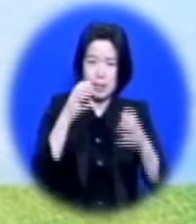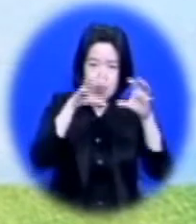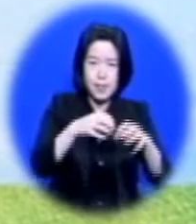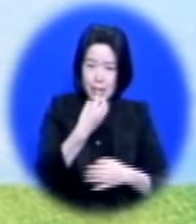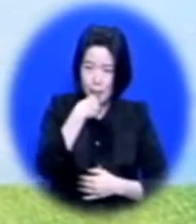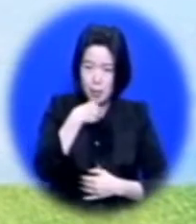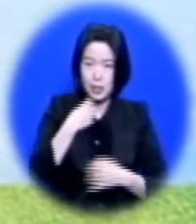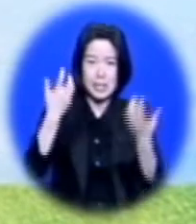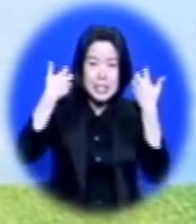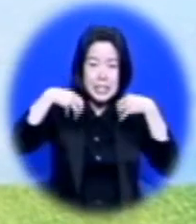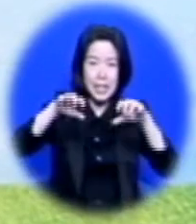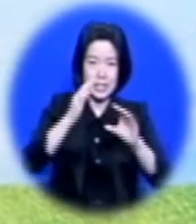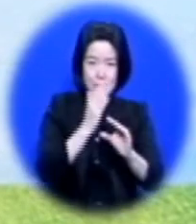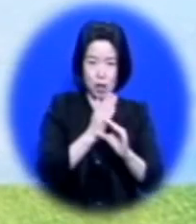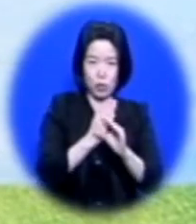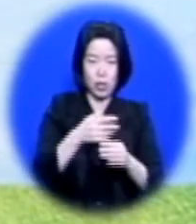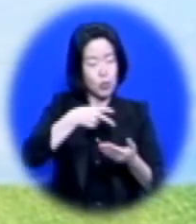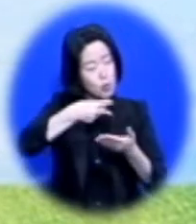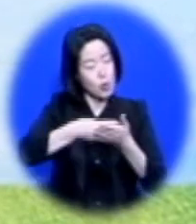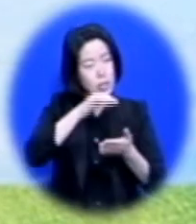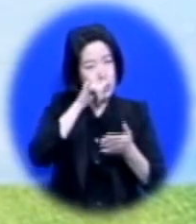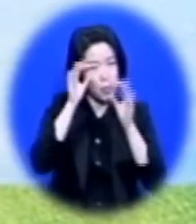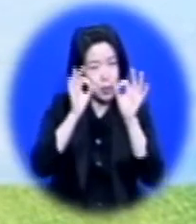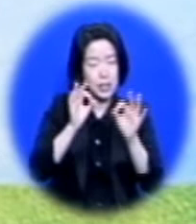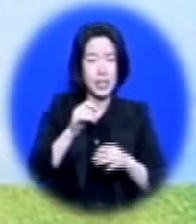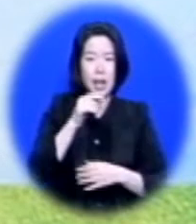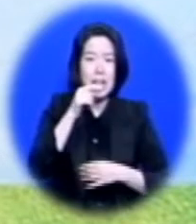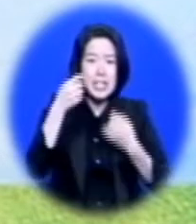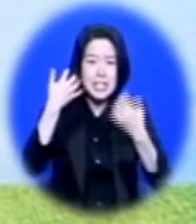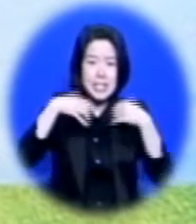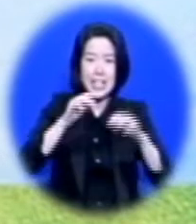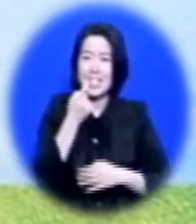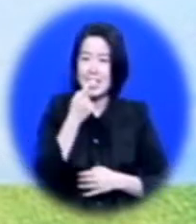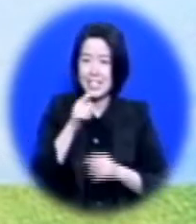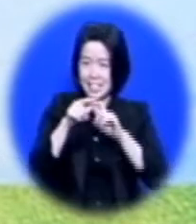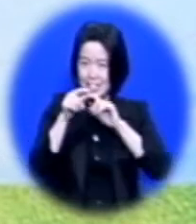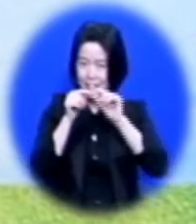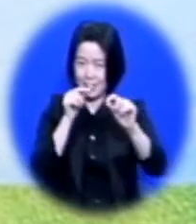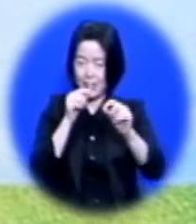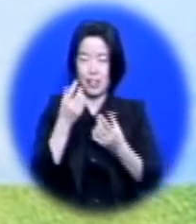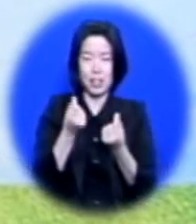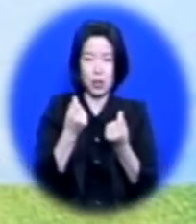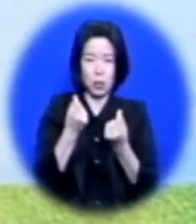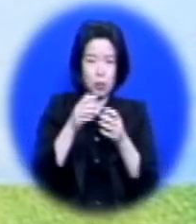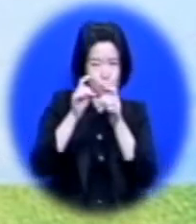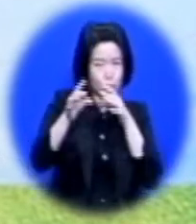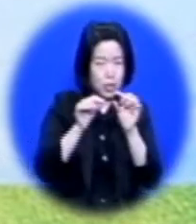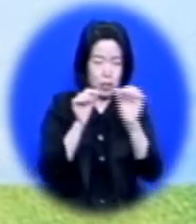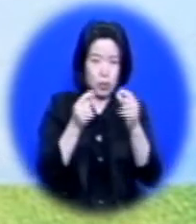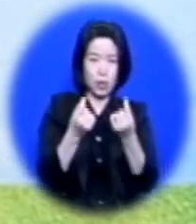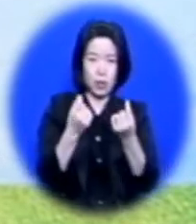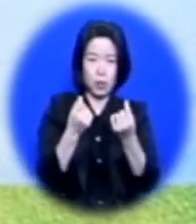사자들 한 가운데 누워있어 보니 그들의 이는 참극 와 같고 화살 초 까도 갖고 그들의 혀는 날카로운